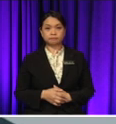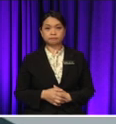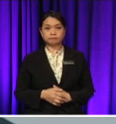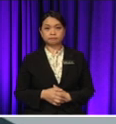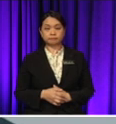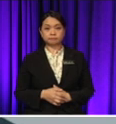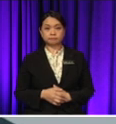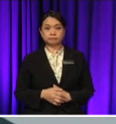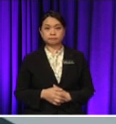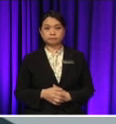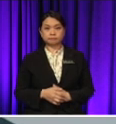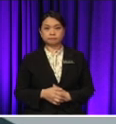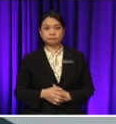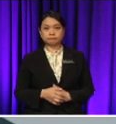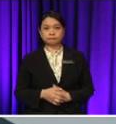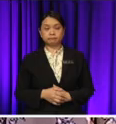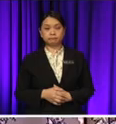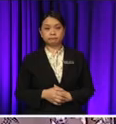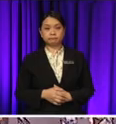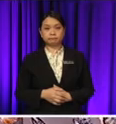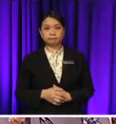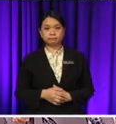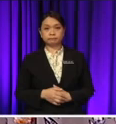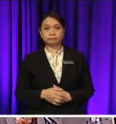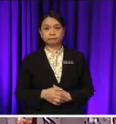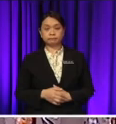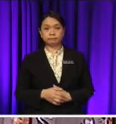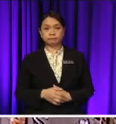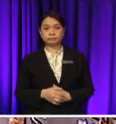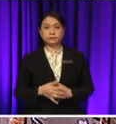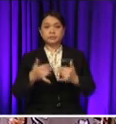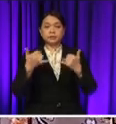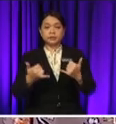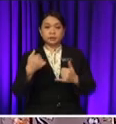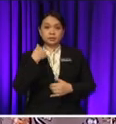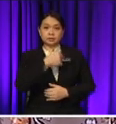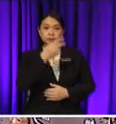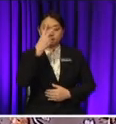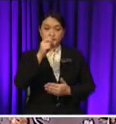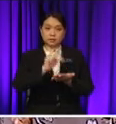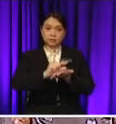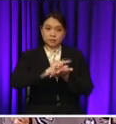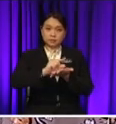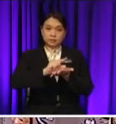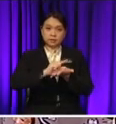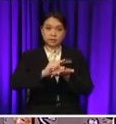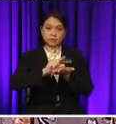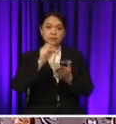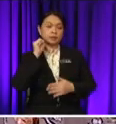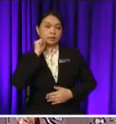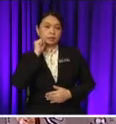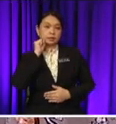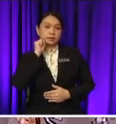kita boleh teruskan Cikgu Oke seterusnya Adalah gaji Siti tadi 35.000